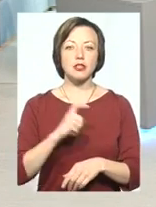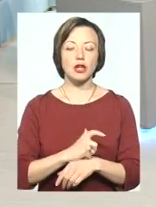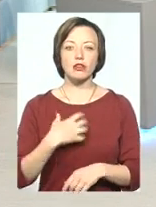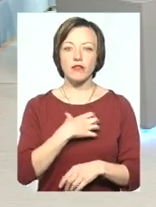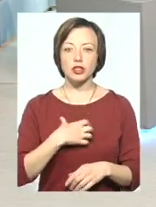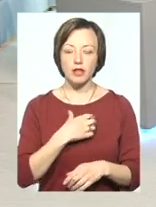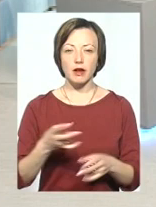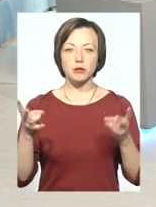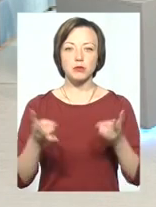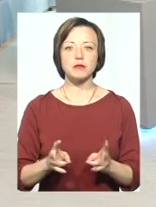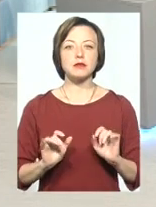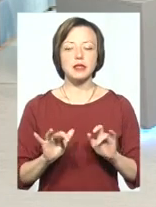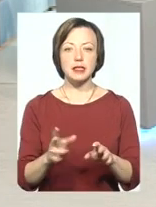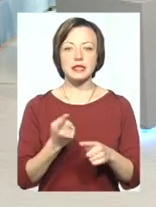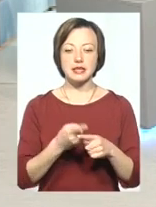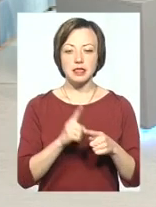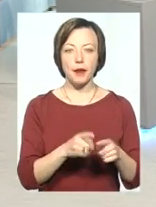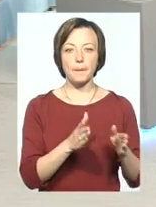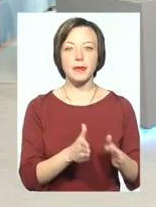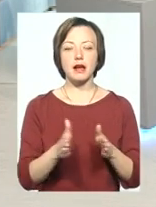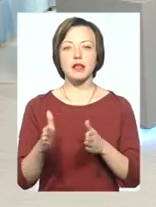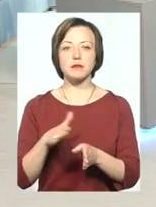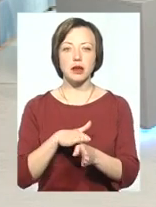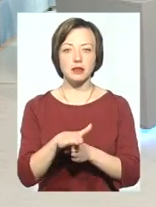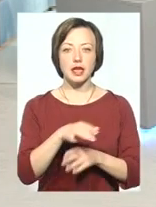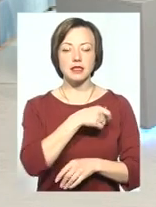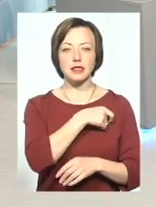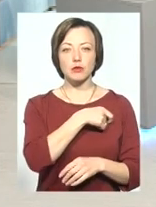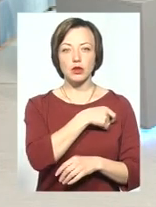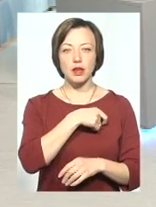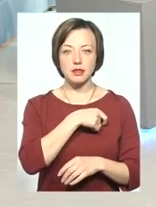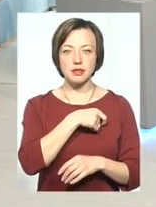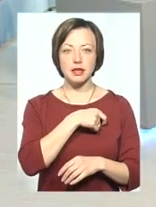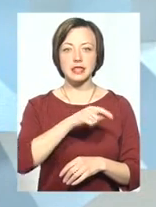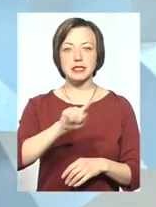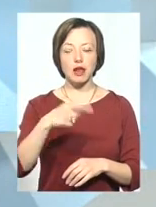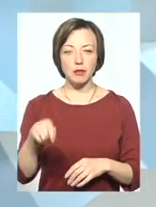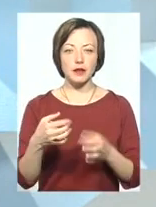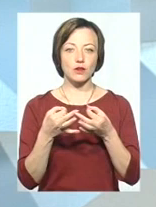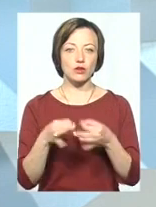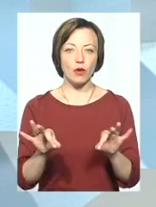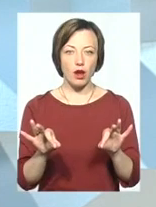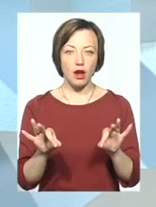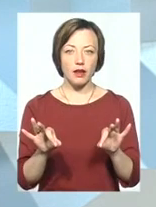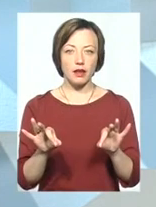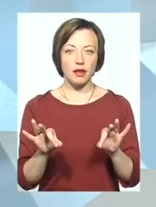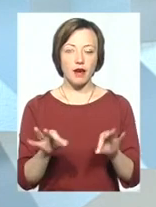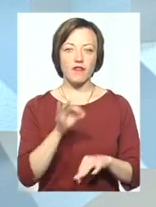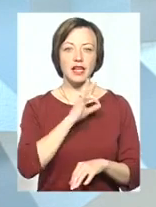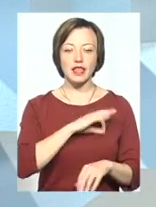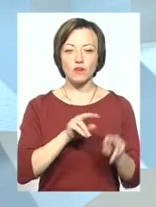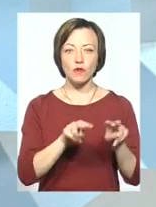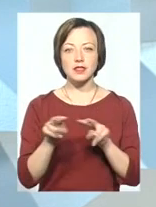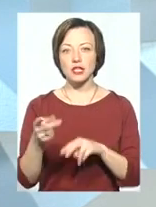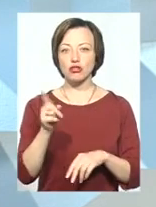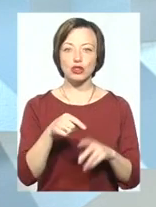потрібна справа - це механізм реалізації депутатських запитів, адже він дійсно дозволяє ефективно відстежити